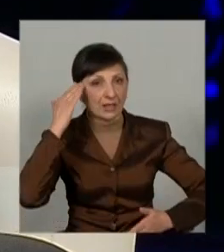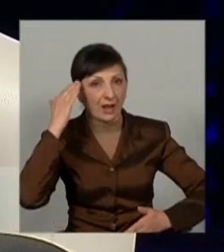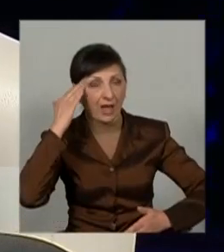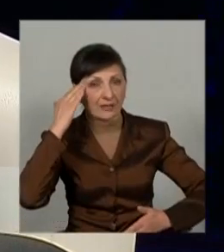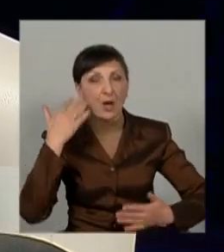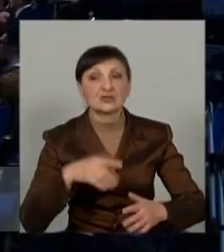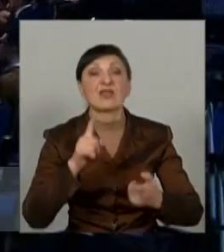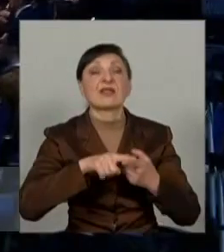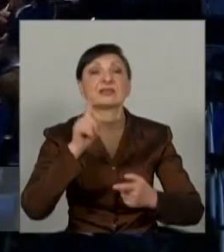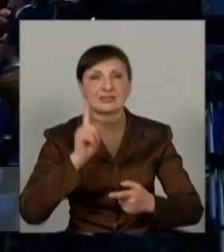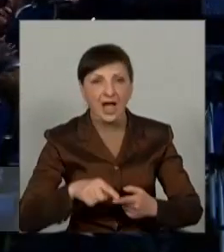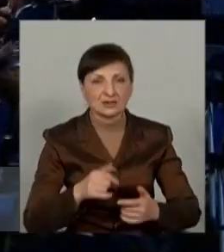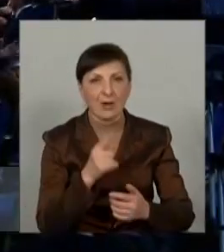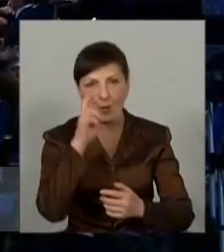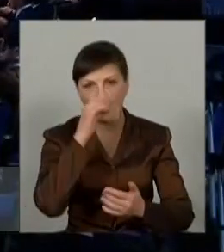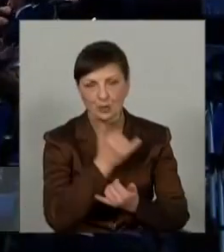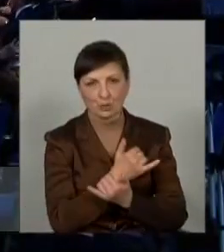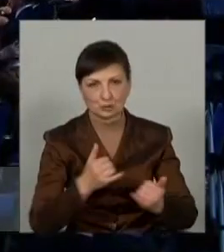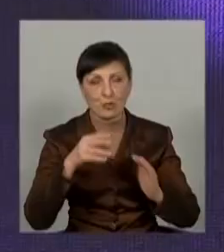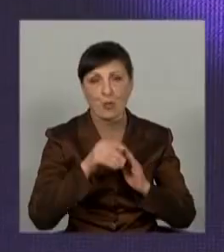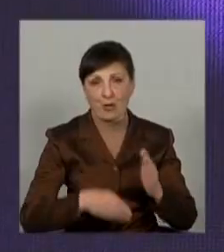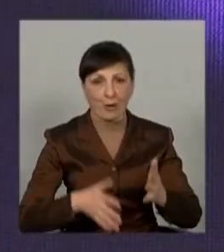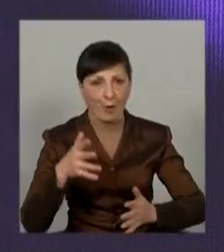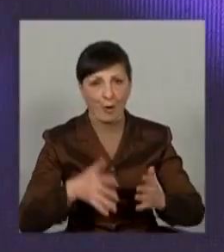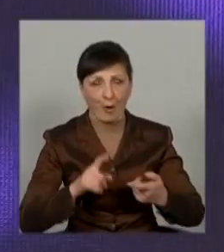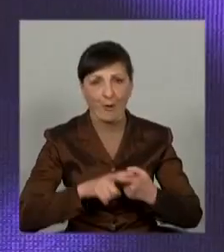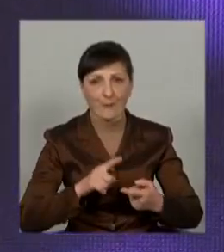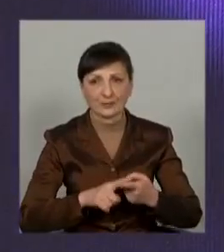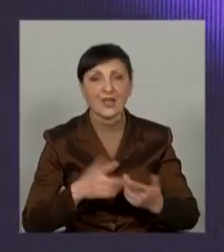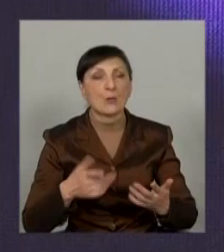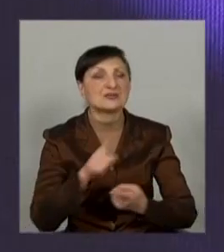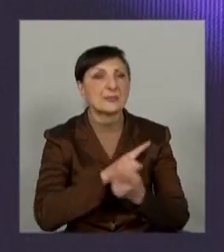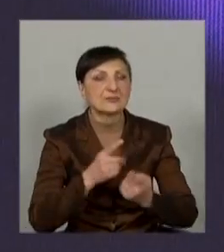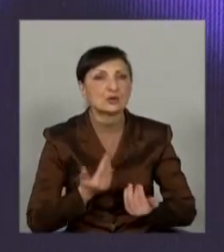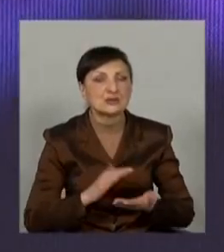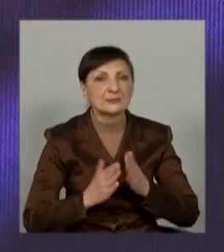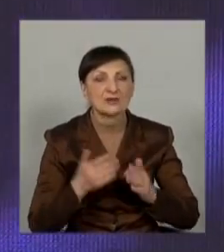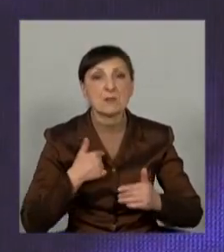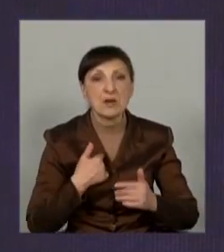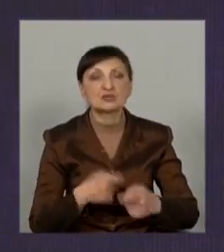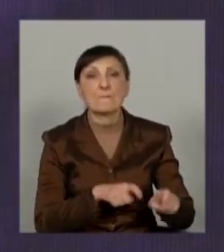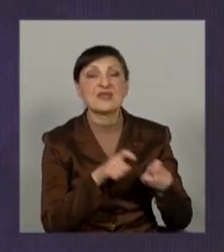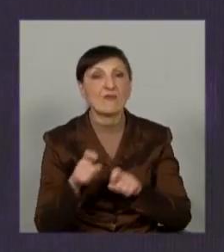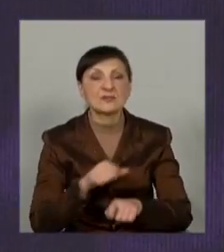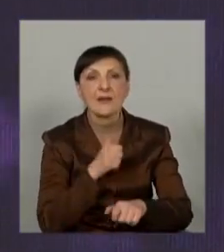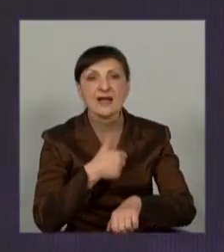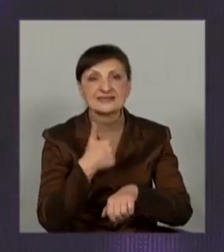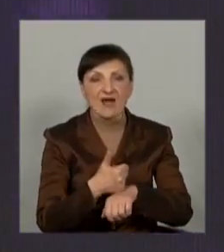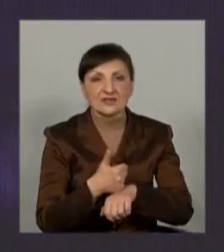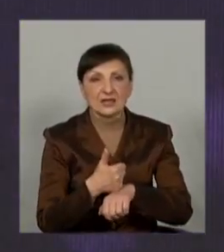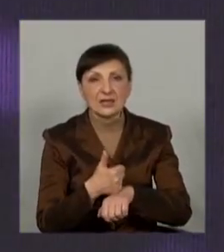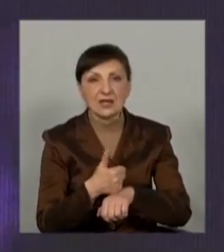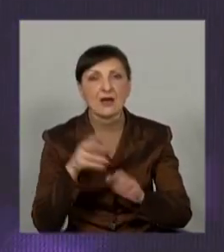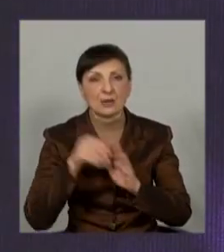Диджитализация коснулась даже сферы госуслуг. После пересмотра вот этих жизненных ситуаций мы переводим самые основные в